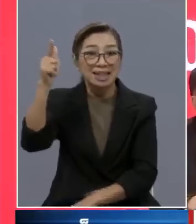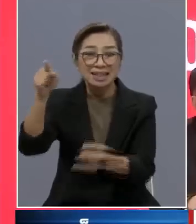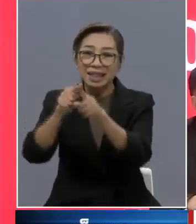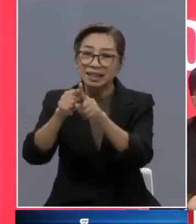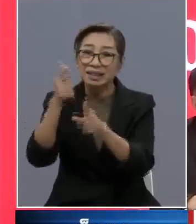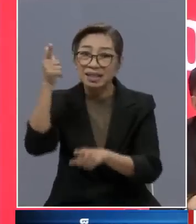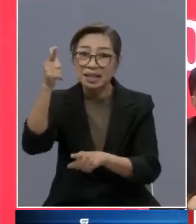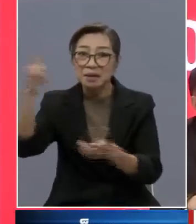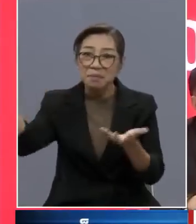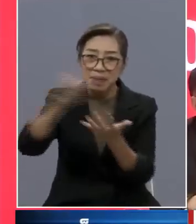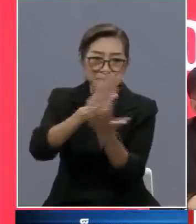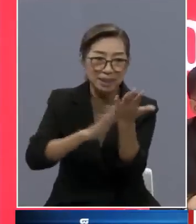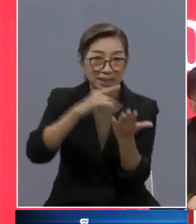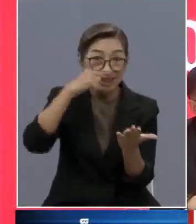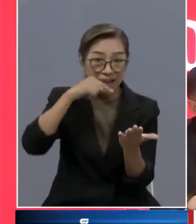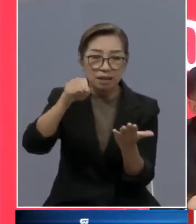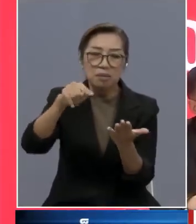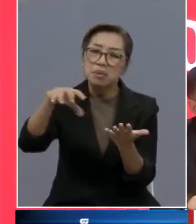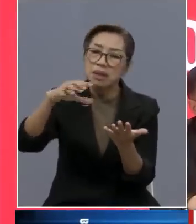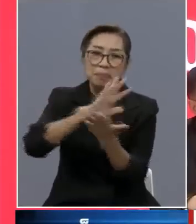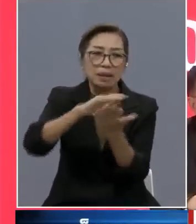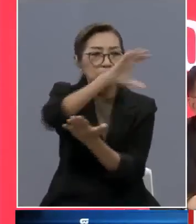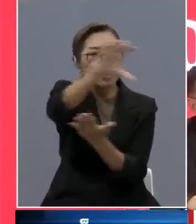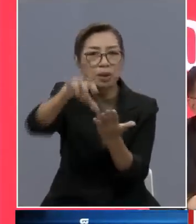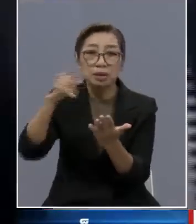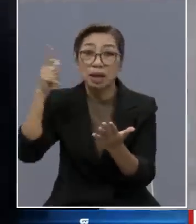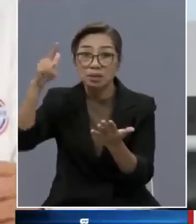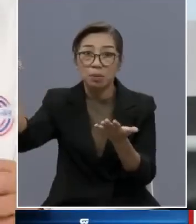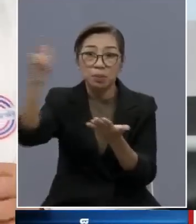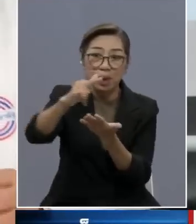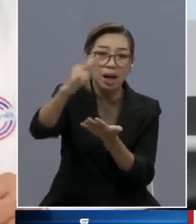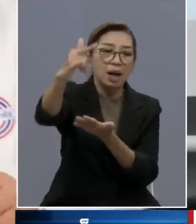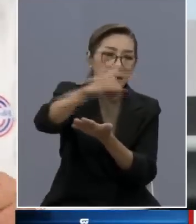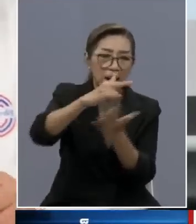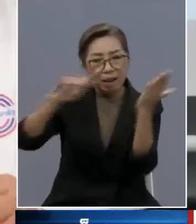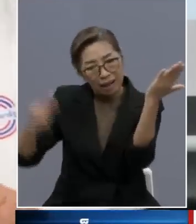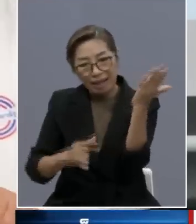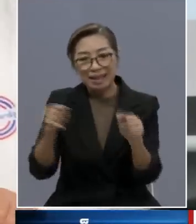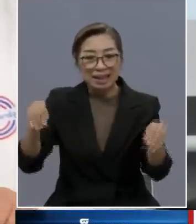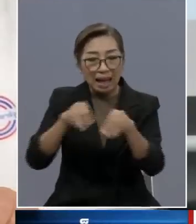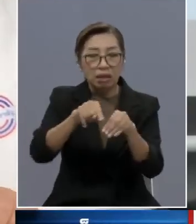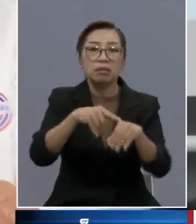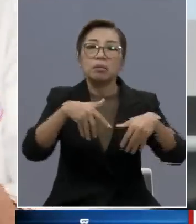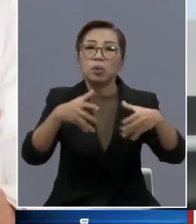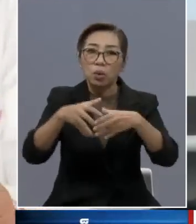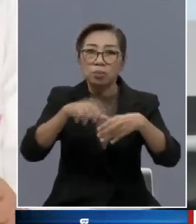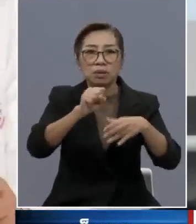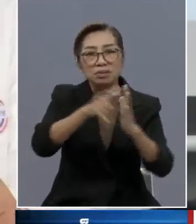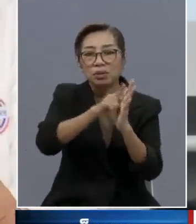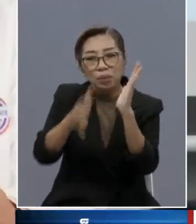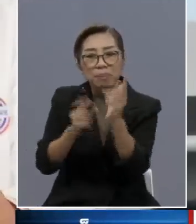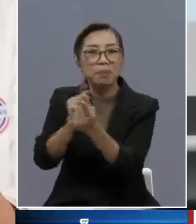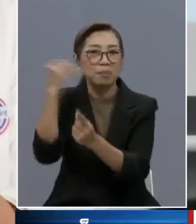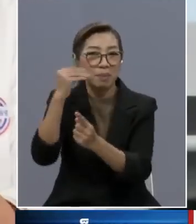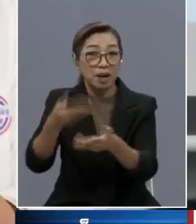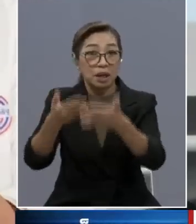วประเทศไทยนะครับ ครับและข่าวล่ามาเร็วล่าสุดก็คือพรรคพลังประชารัฐเตรียมจะวางเกมยุบพรรคตัวเองใช้วิธีการ